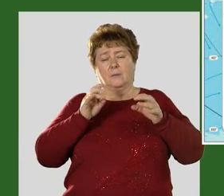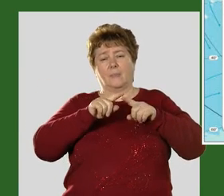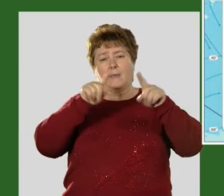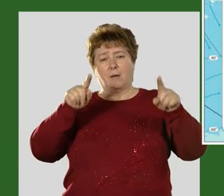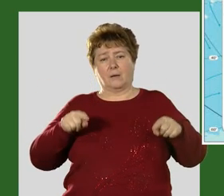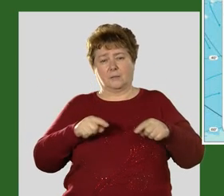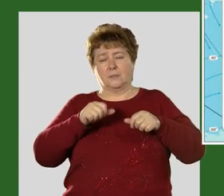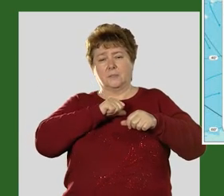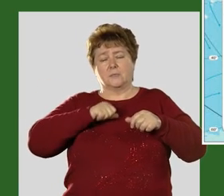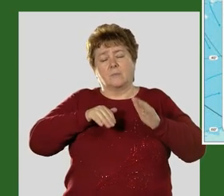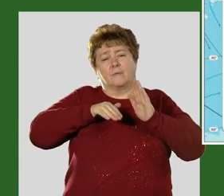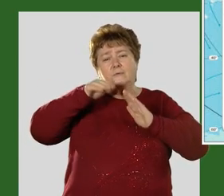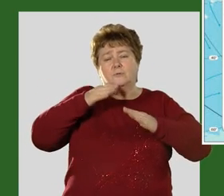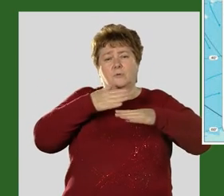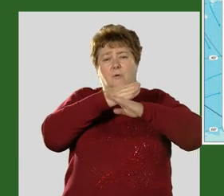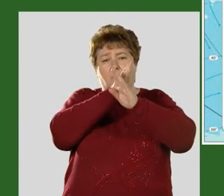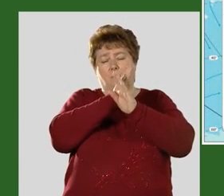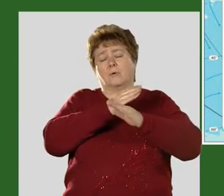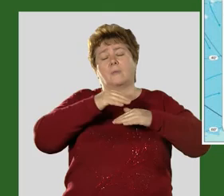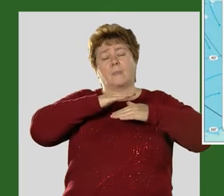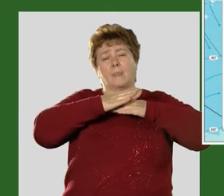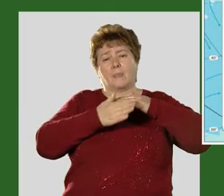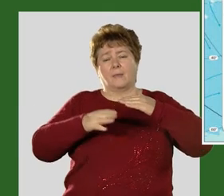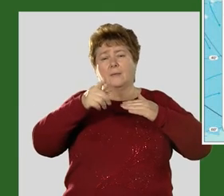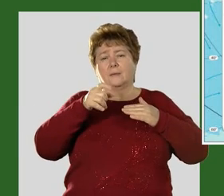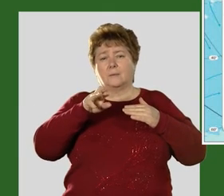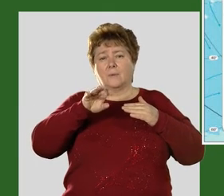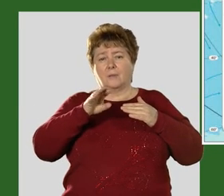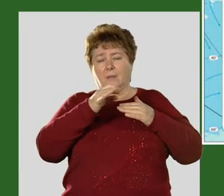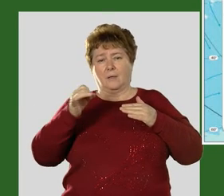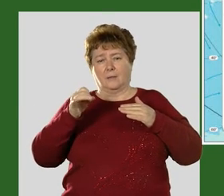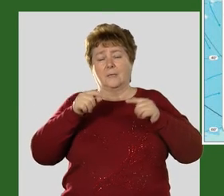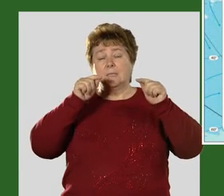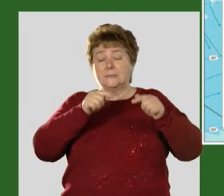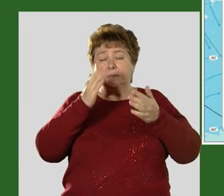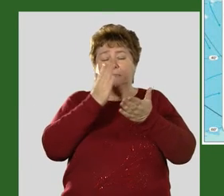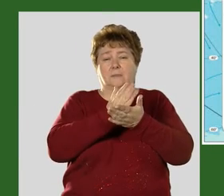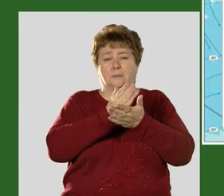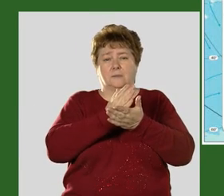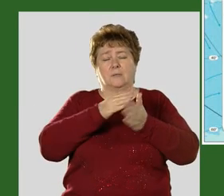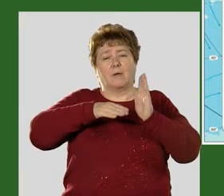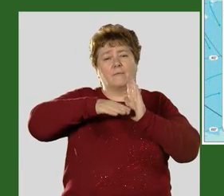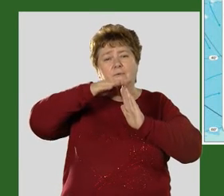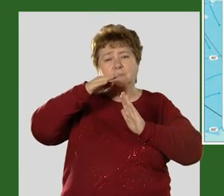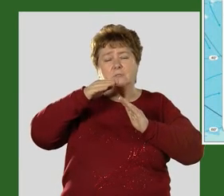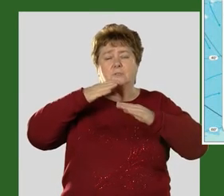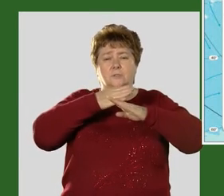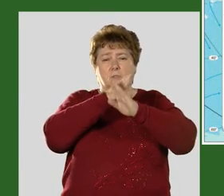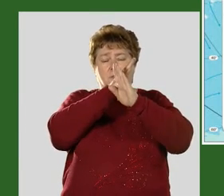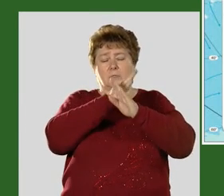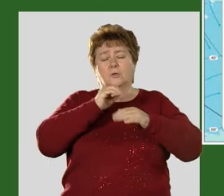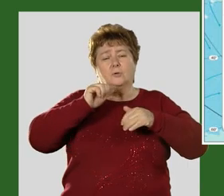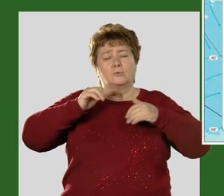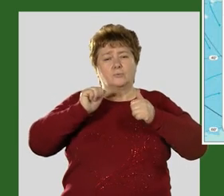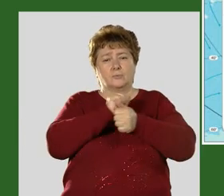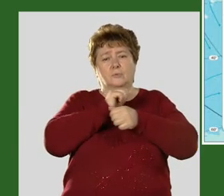карте. Самые высокие горы на суше – Гималаи. Здесь находится высочайшая гора